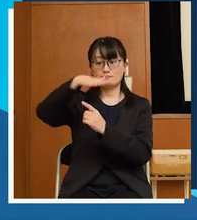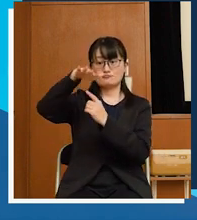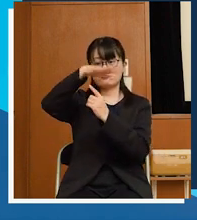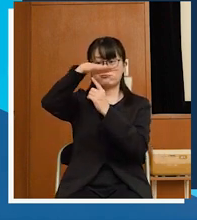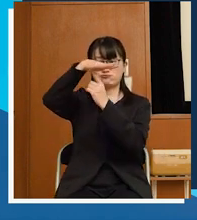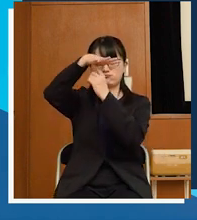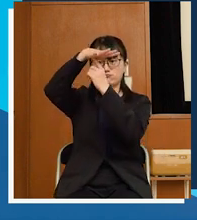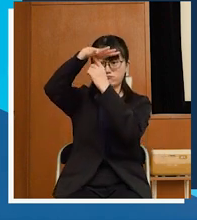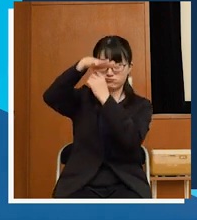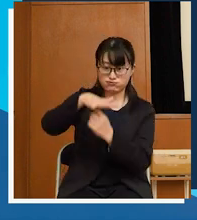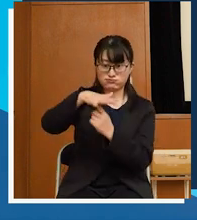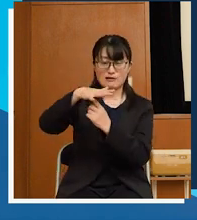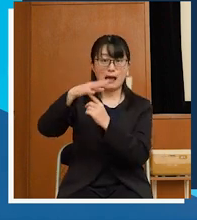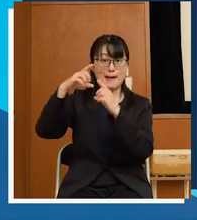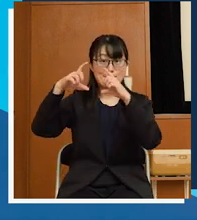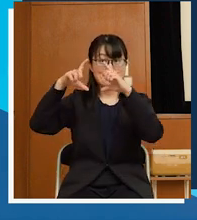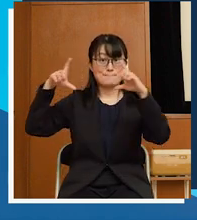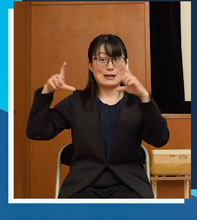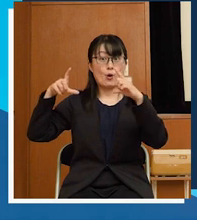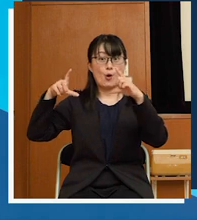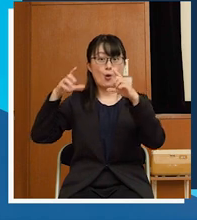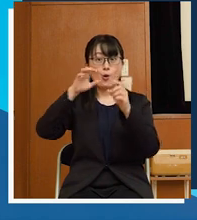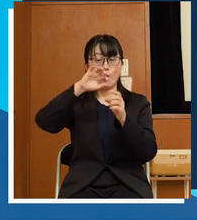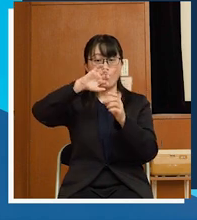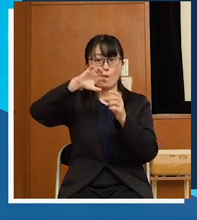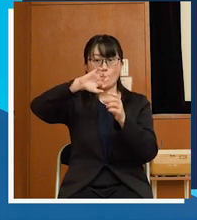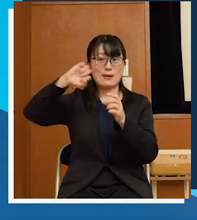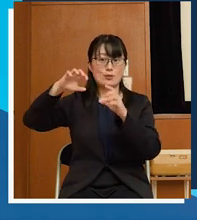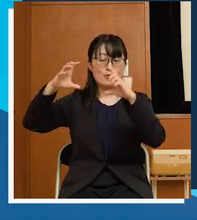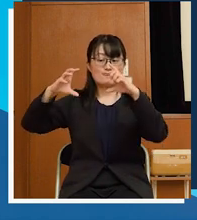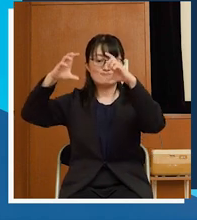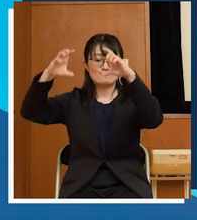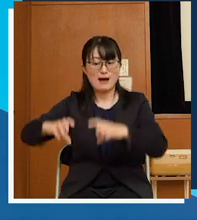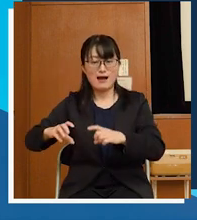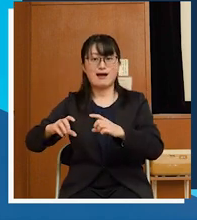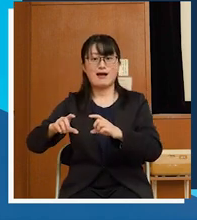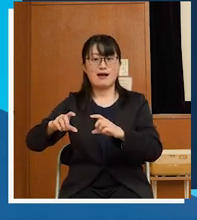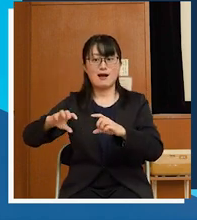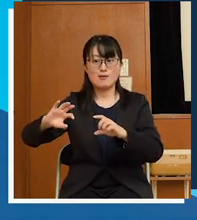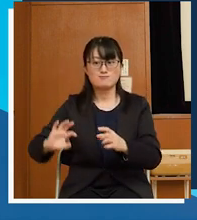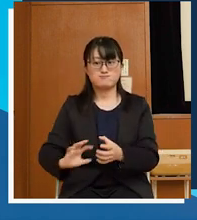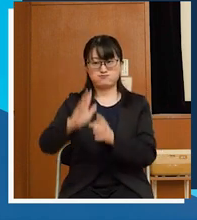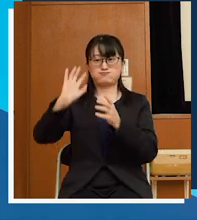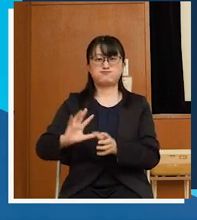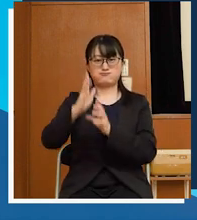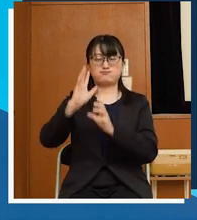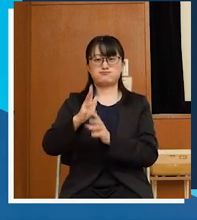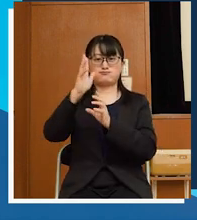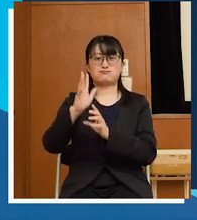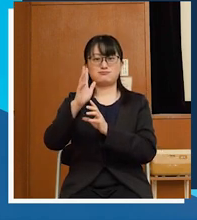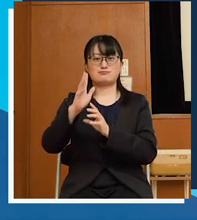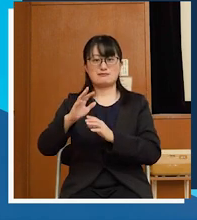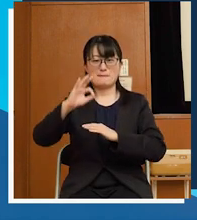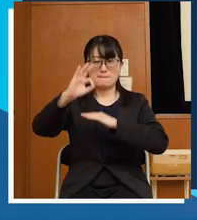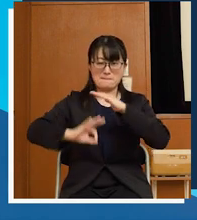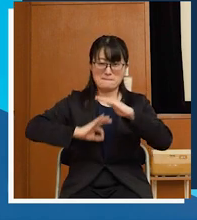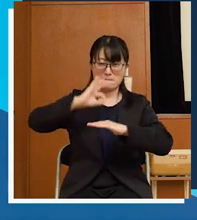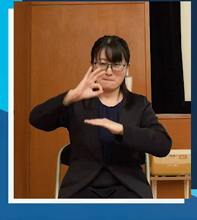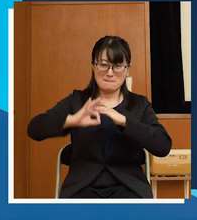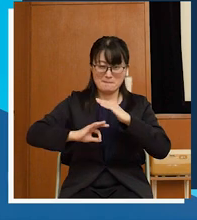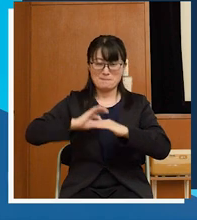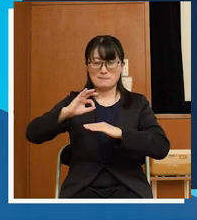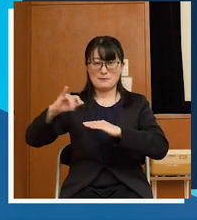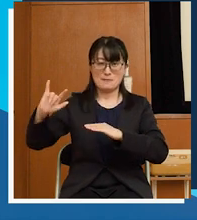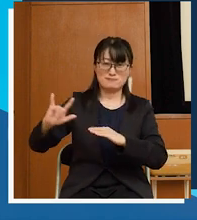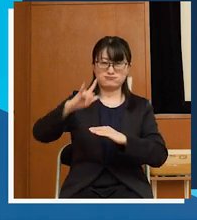米軍のヘリがえ落下炎上するそして昼夜を問わない航空気音沖縄県は日米